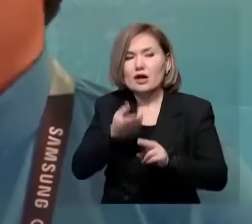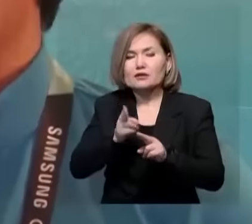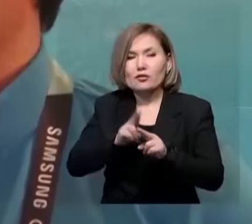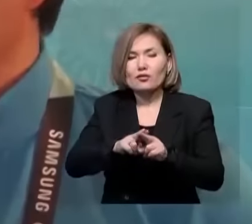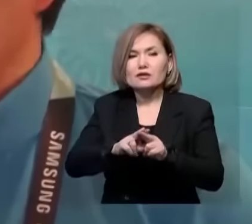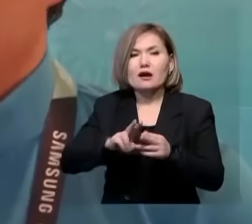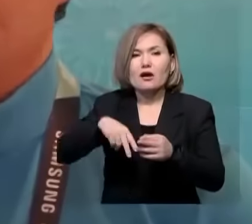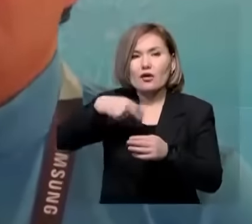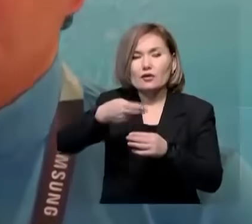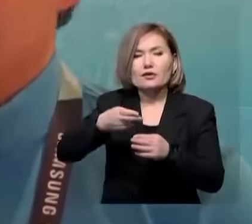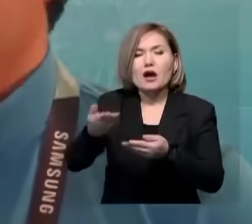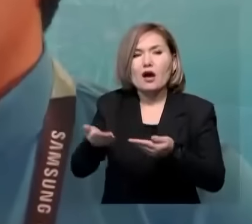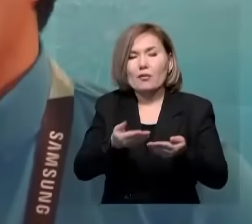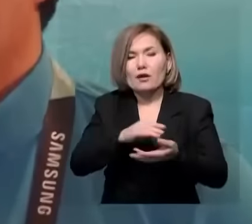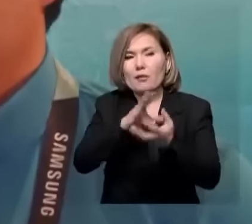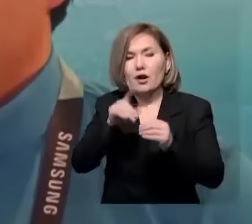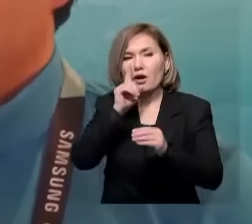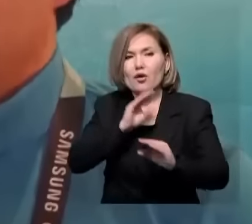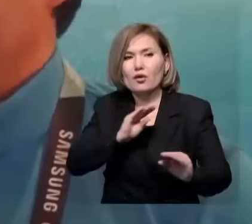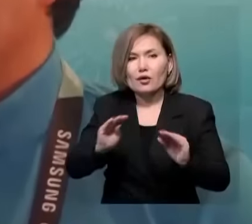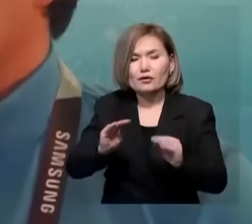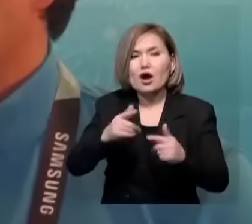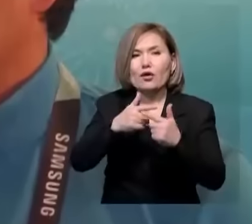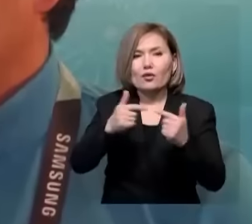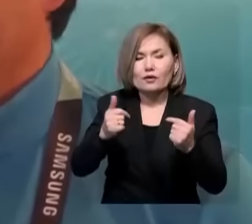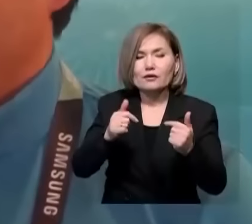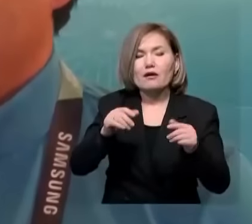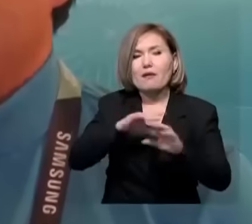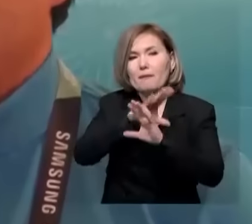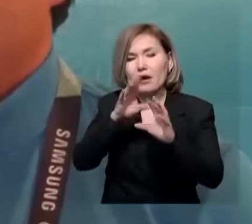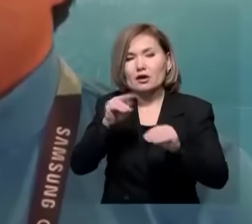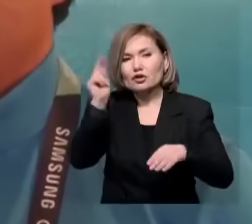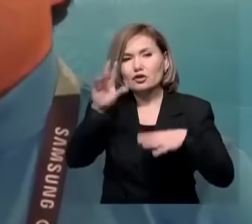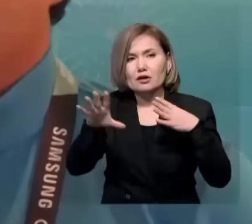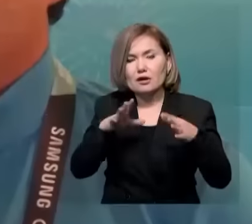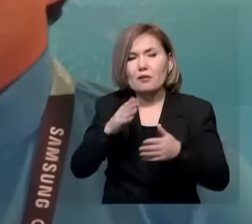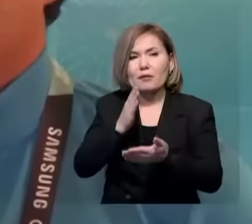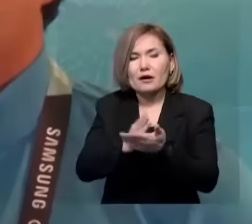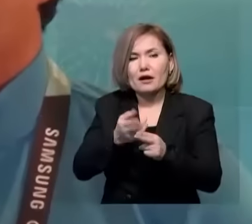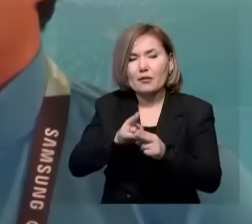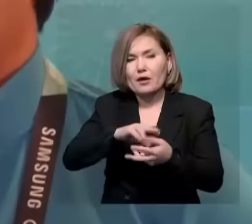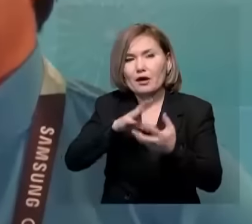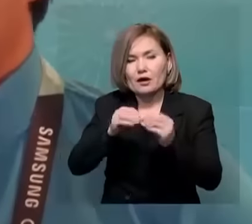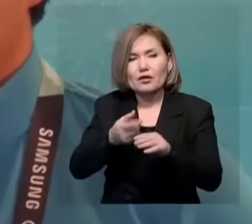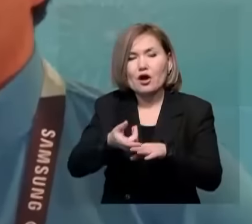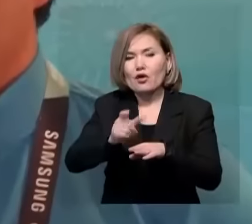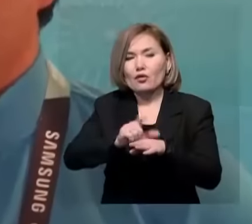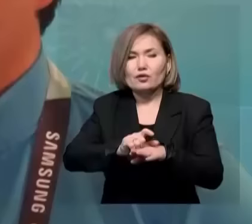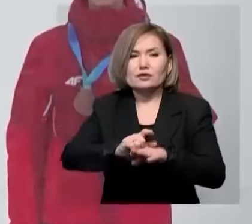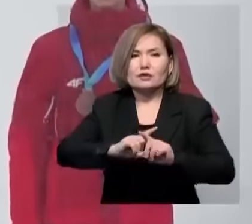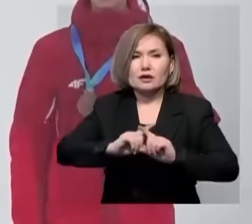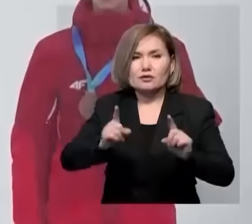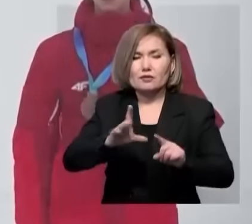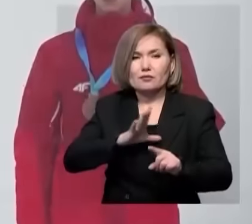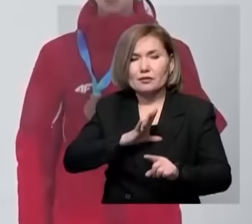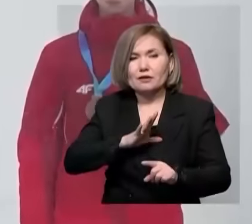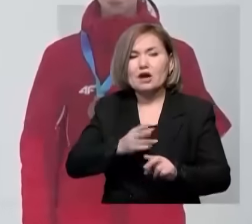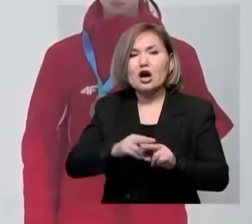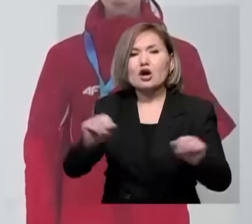бірі. Өйткені бұл базада бәрі бар. Қонағы, жатақана, жаттығу залдары. Ең бастысы трамплиннің профилі әртүрлі.